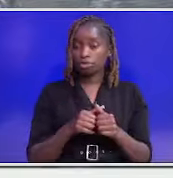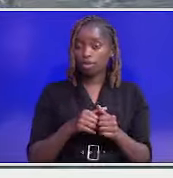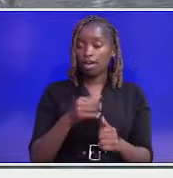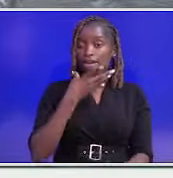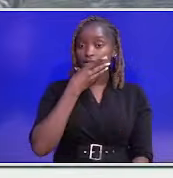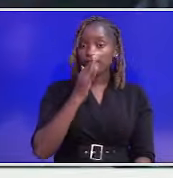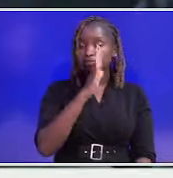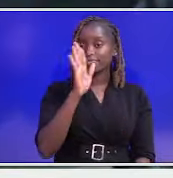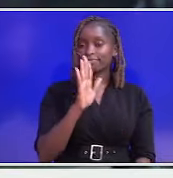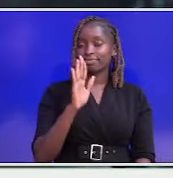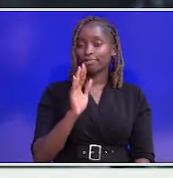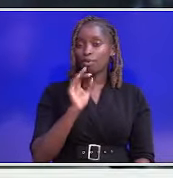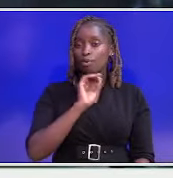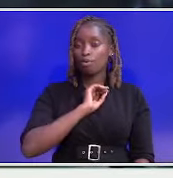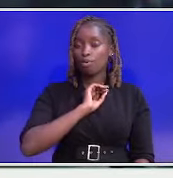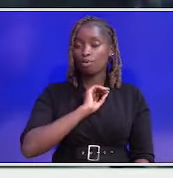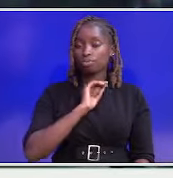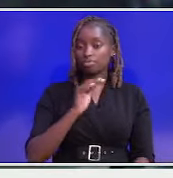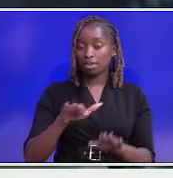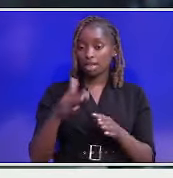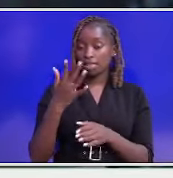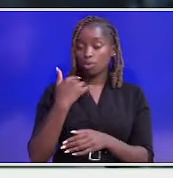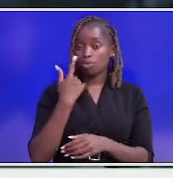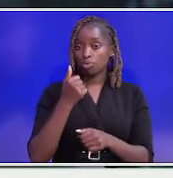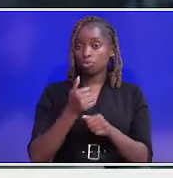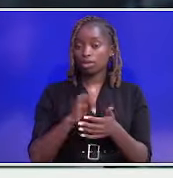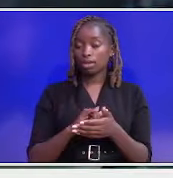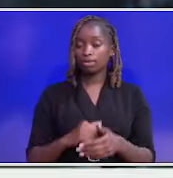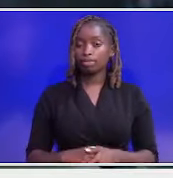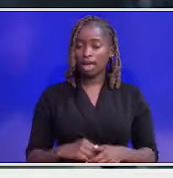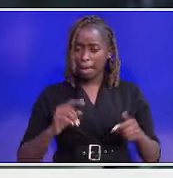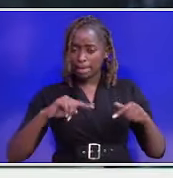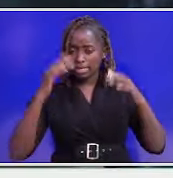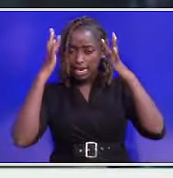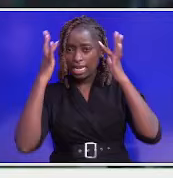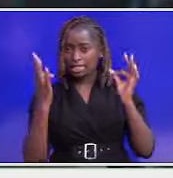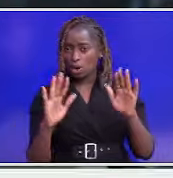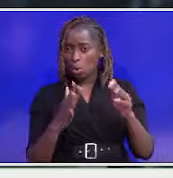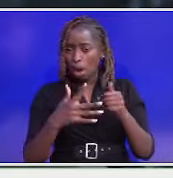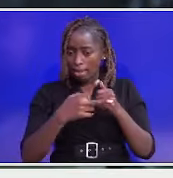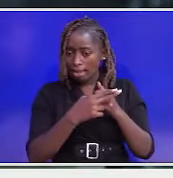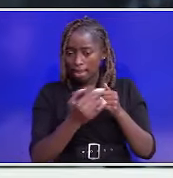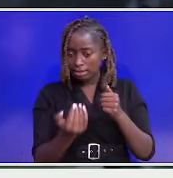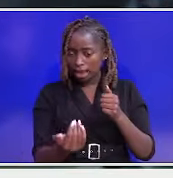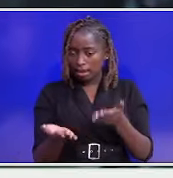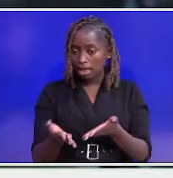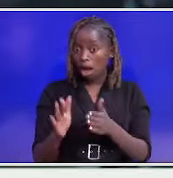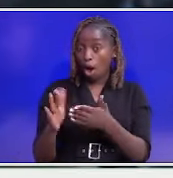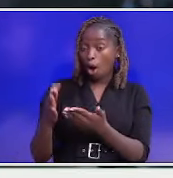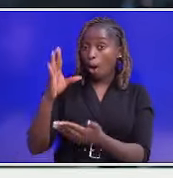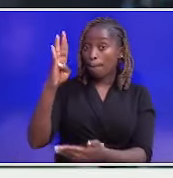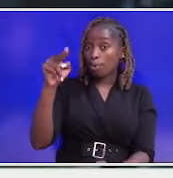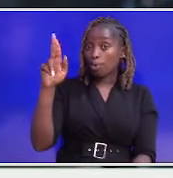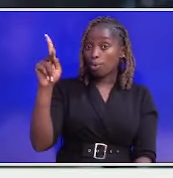babake mzazi. Vile tumeamua ama nimeamua kutairishi mtoto kulingana na mila ya Wabukusu kutoka